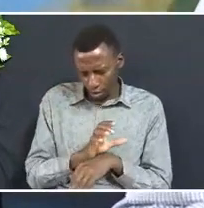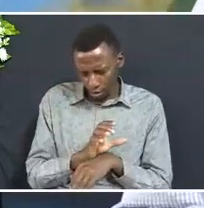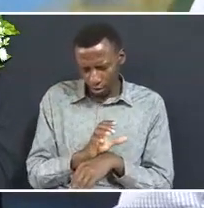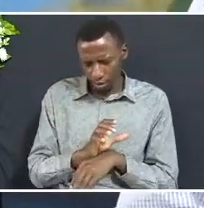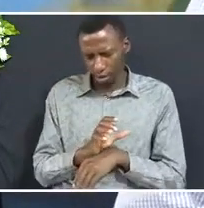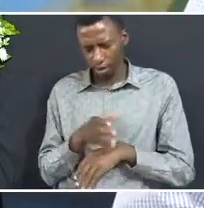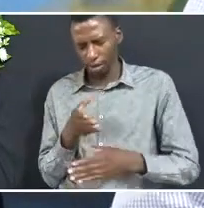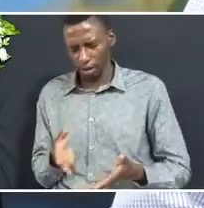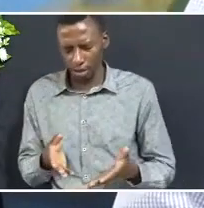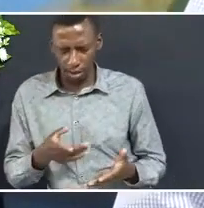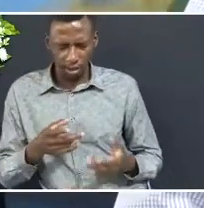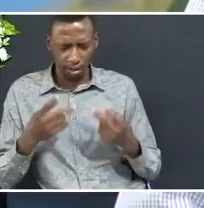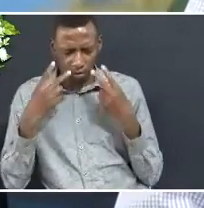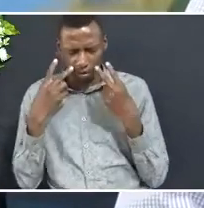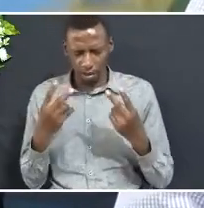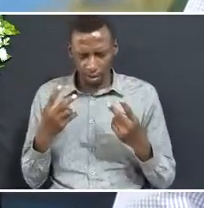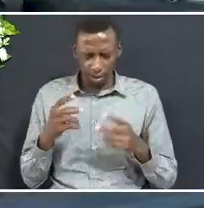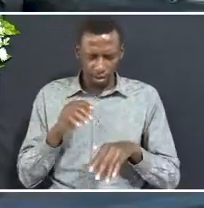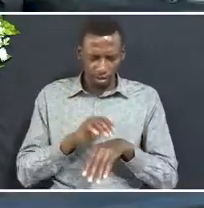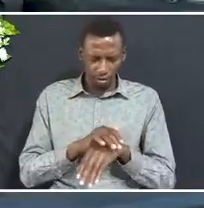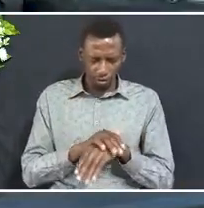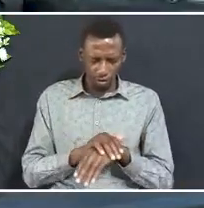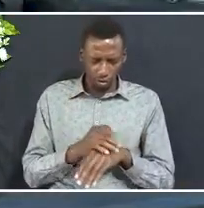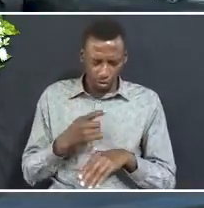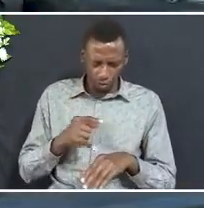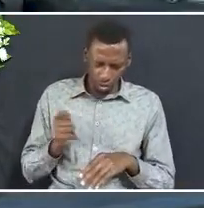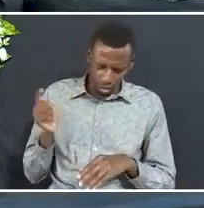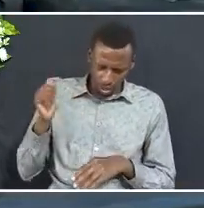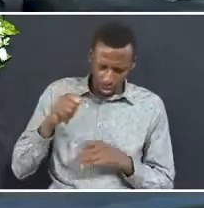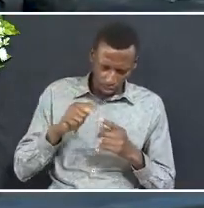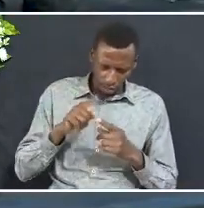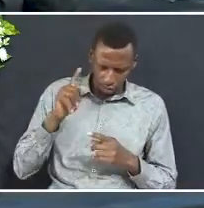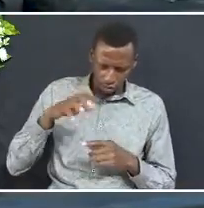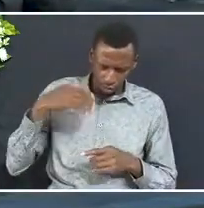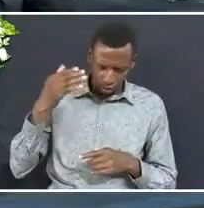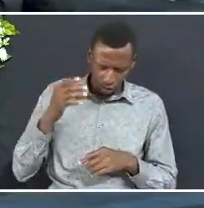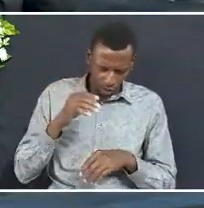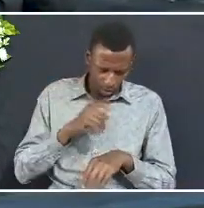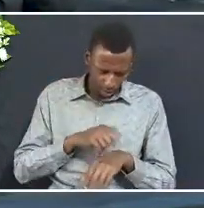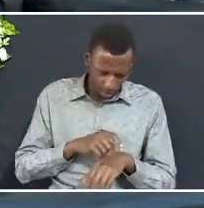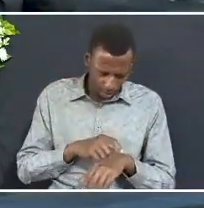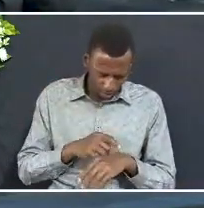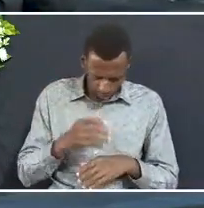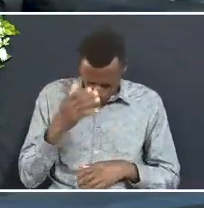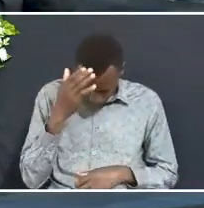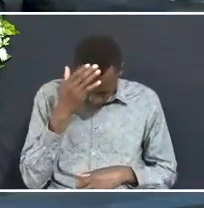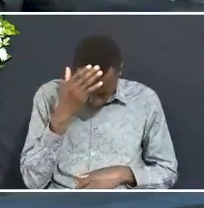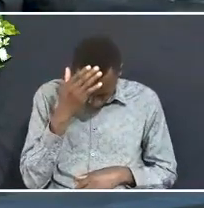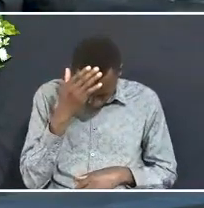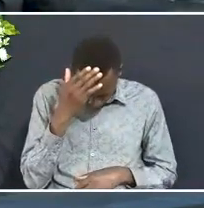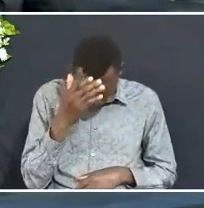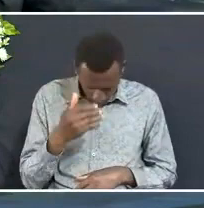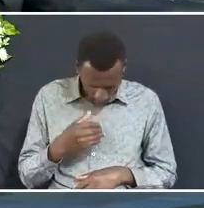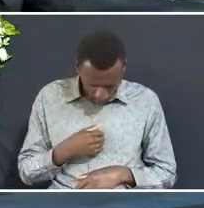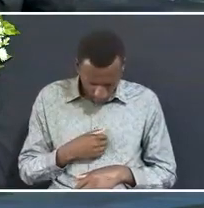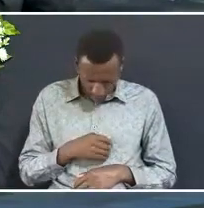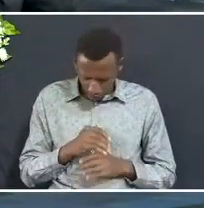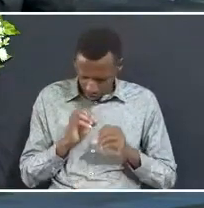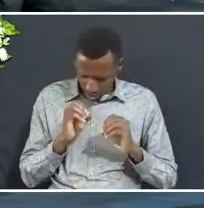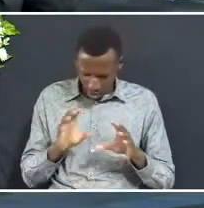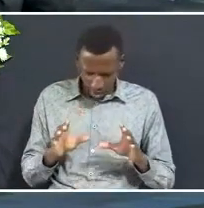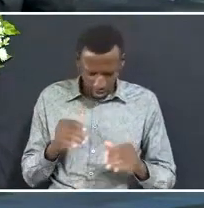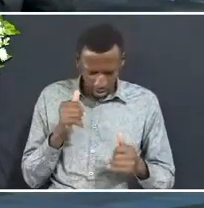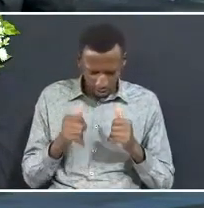kuona ya kwamba ni fema tukuje chini ya miguu yako kila na wakati tukinyenyekea. Hatuna kile ambacho